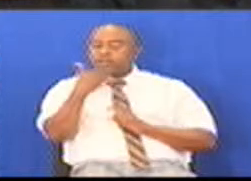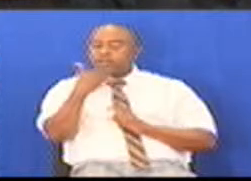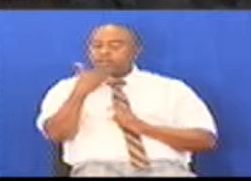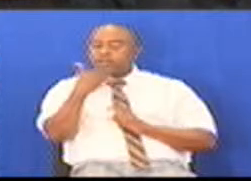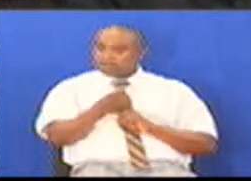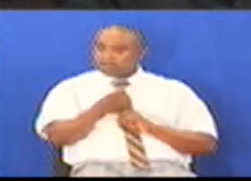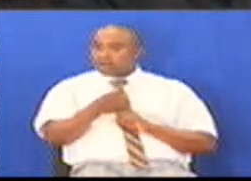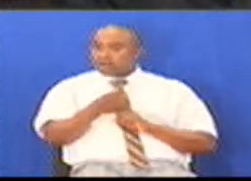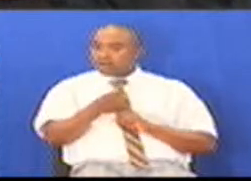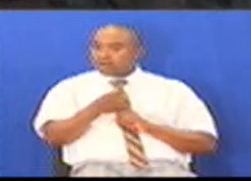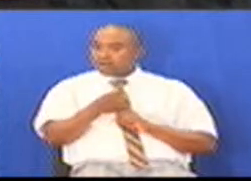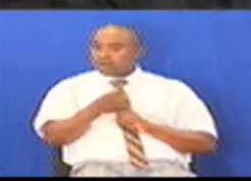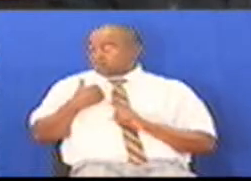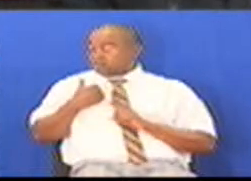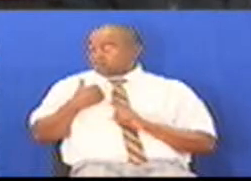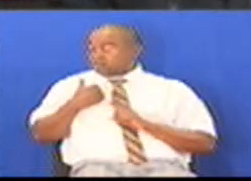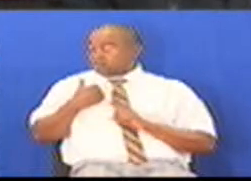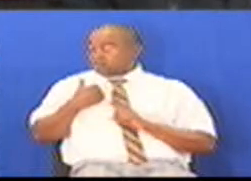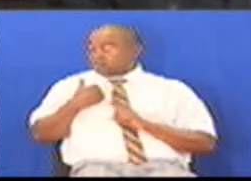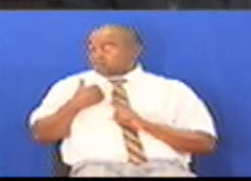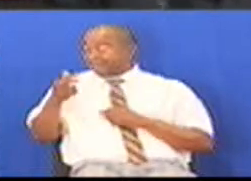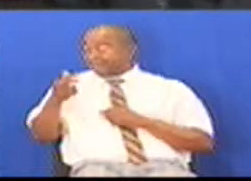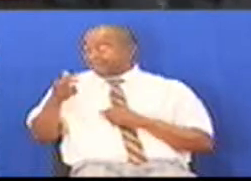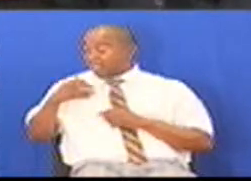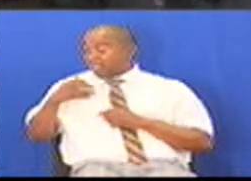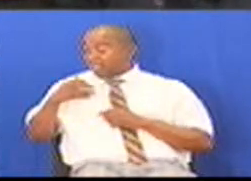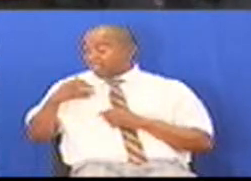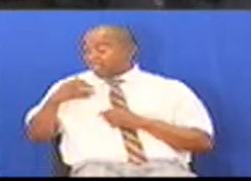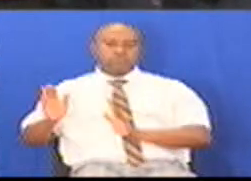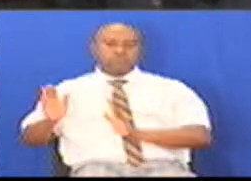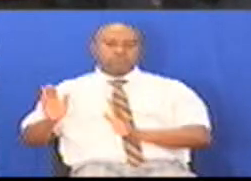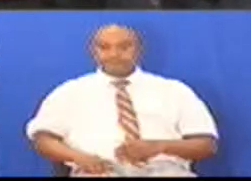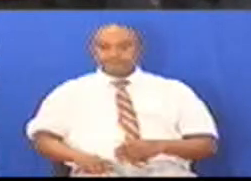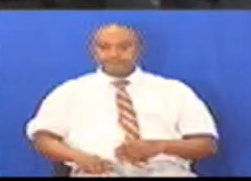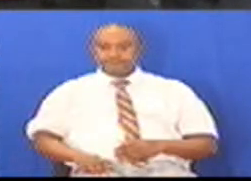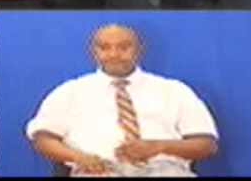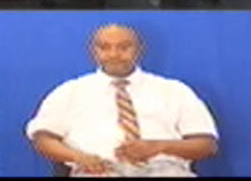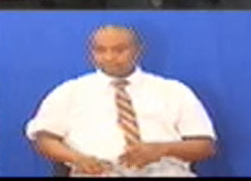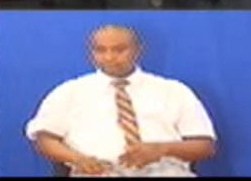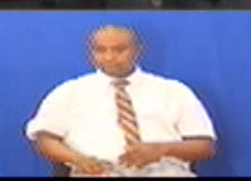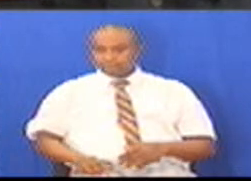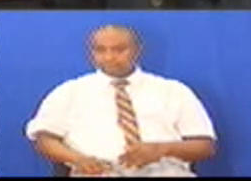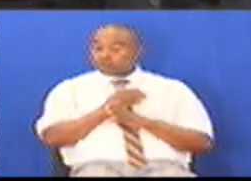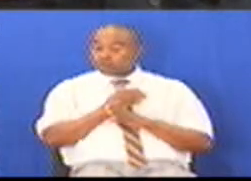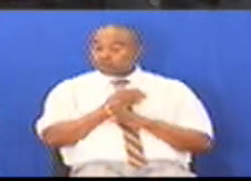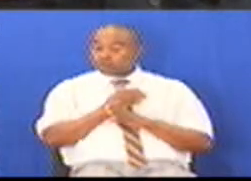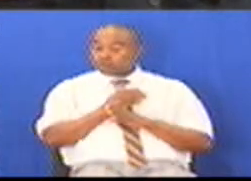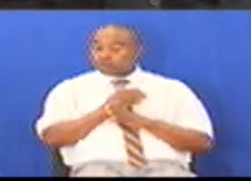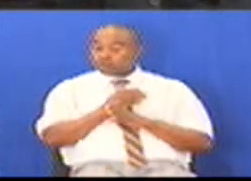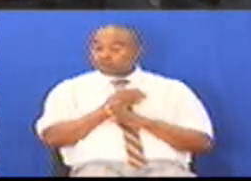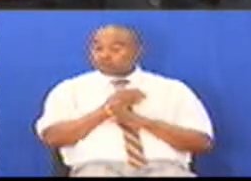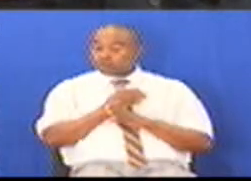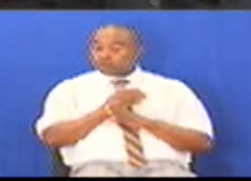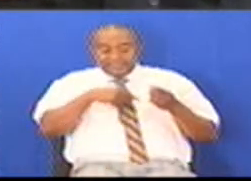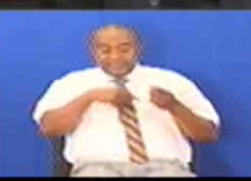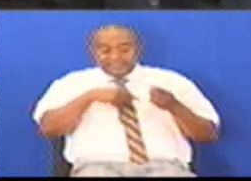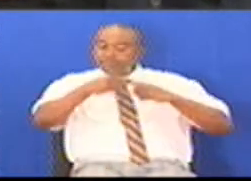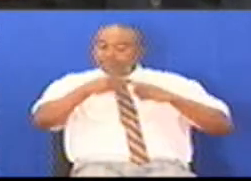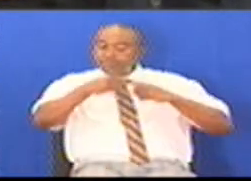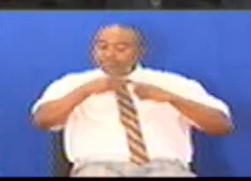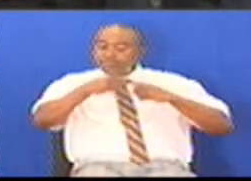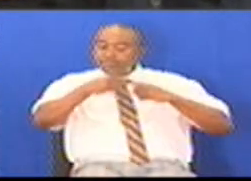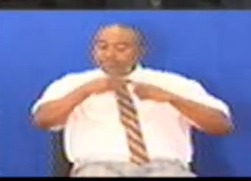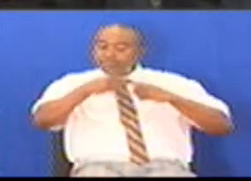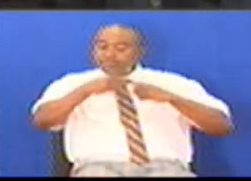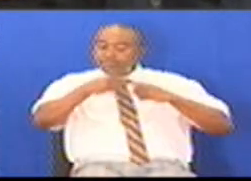hayakusanywi na TRA. Mheshimiwa Spika, wafanyaji wa tathmini utekelezaji wa mpango na miradi ya maendeleo. Mheshimiwa Spika,